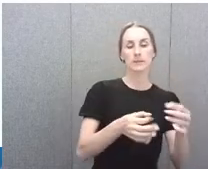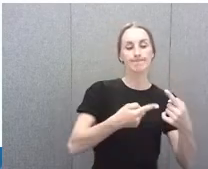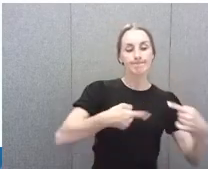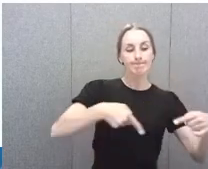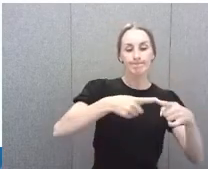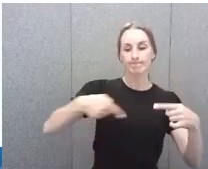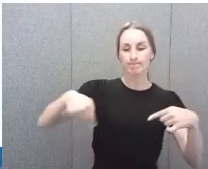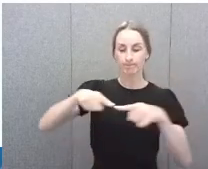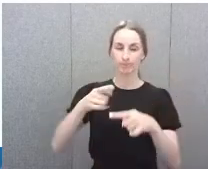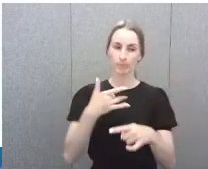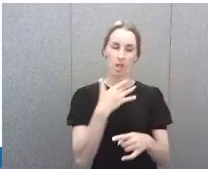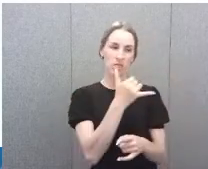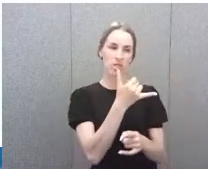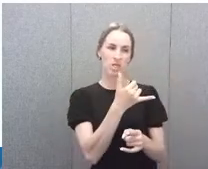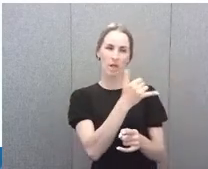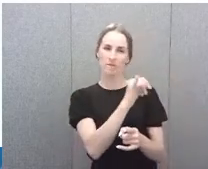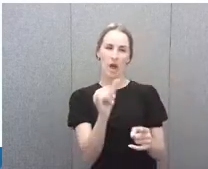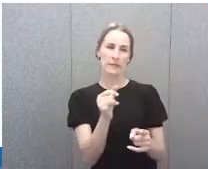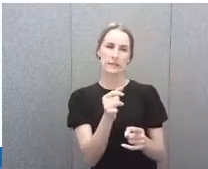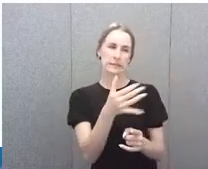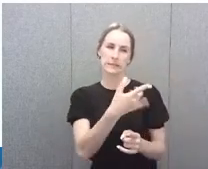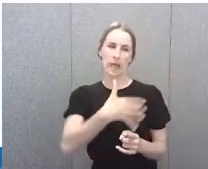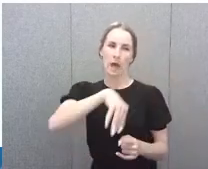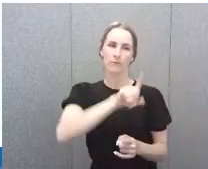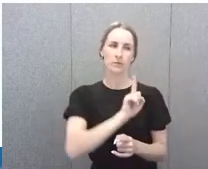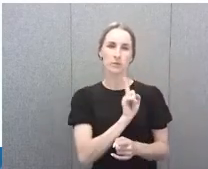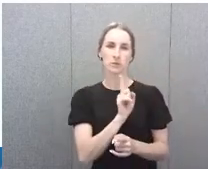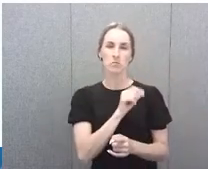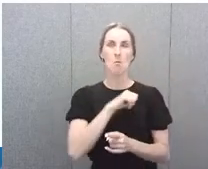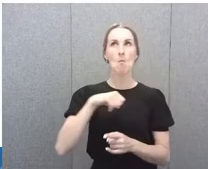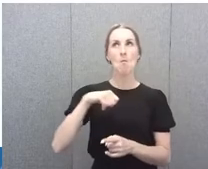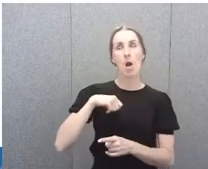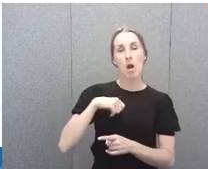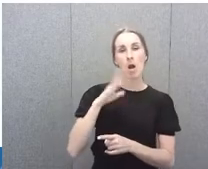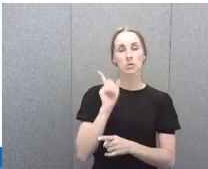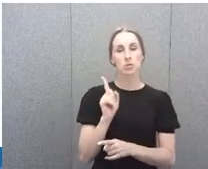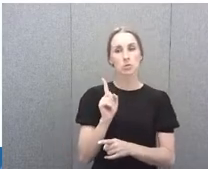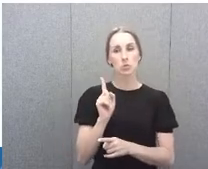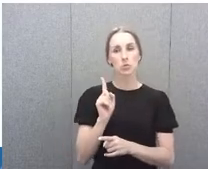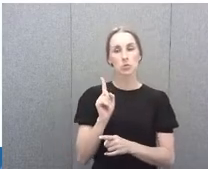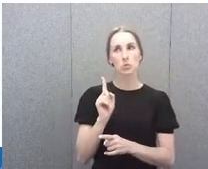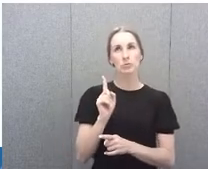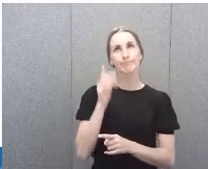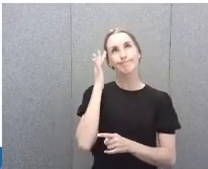И похоже, что мы не всегда достаточно оцениваем то, что нам самим